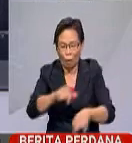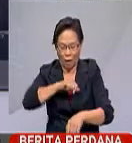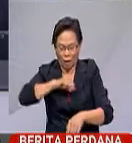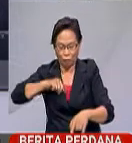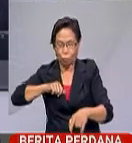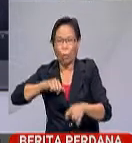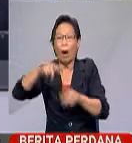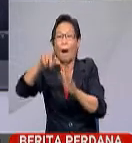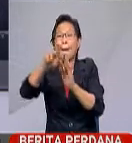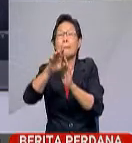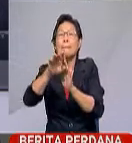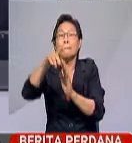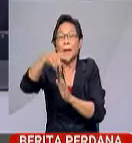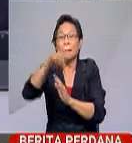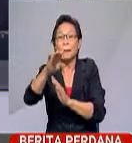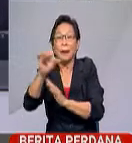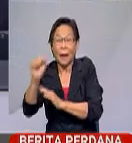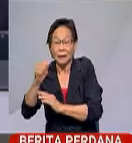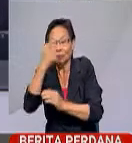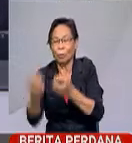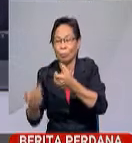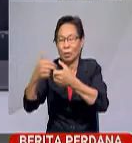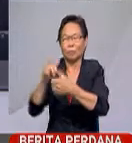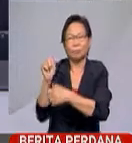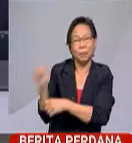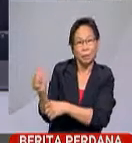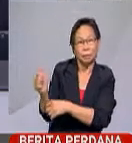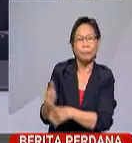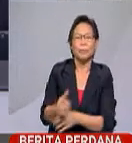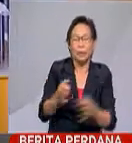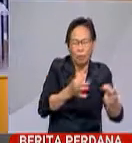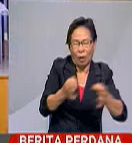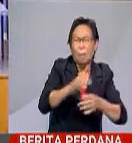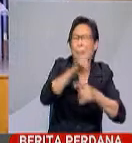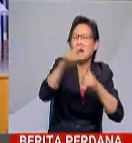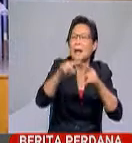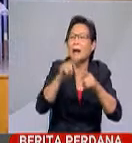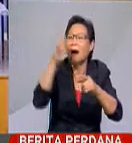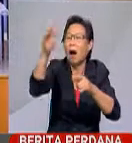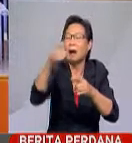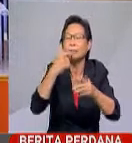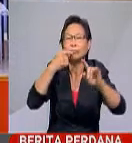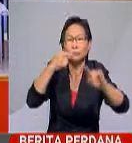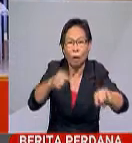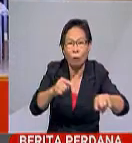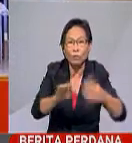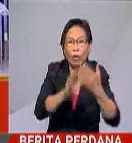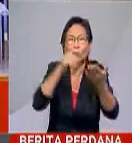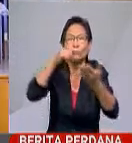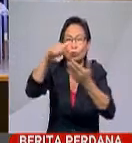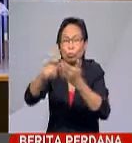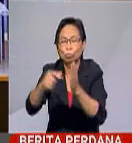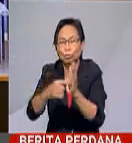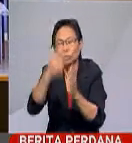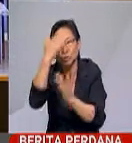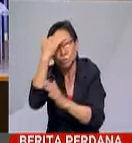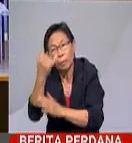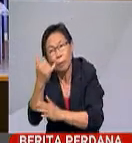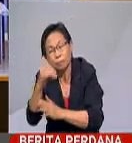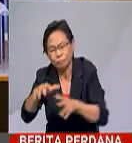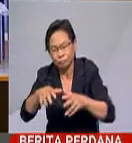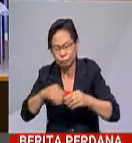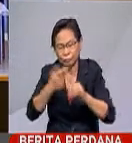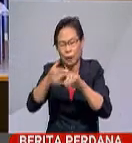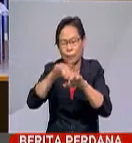keahlian Bersatu yang dikatakan membabitkan dirinya. Mengulas bilakah beliau akan memberi jawapan terhadap surat tunjuk sebab yang